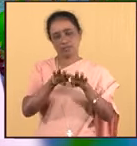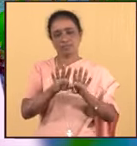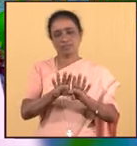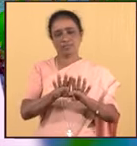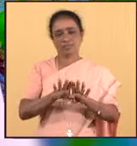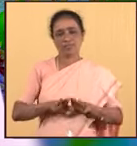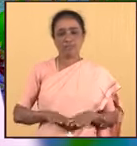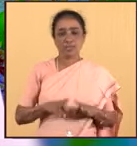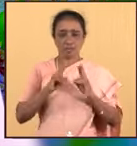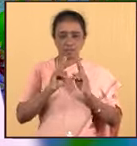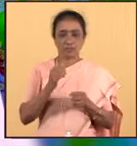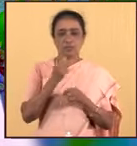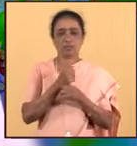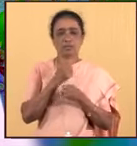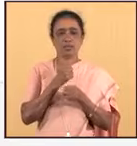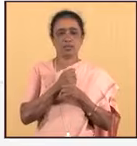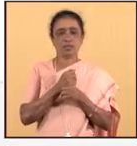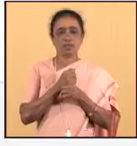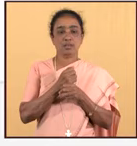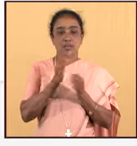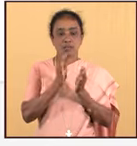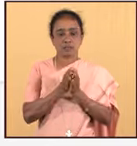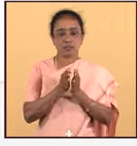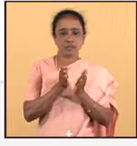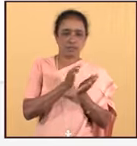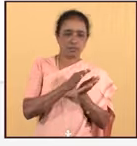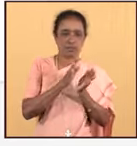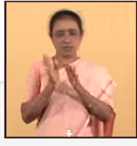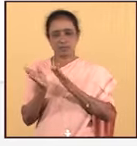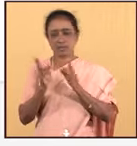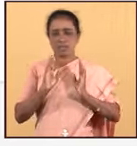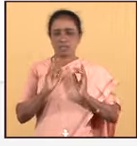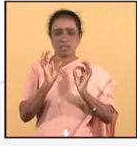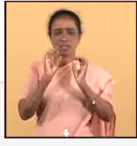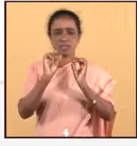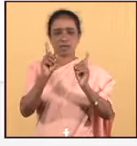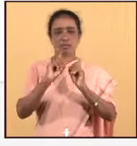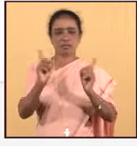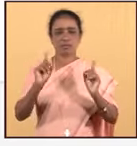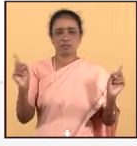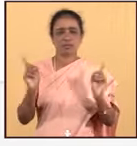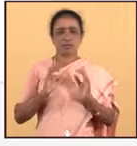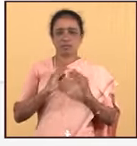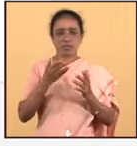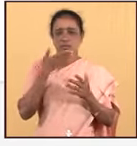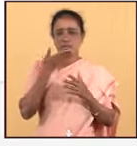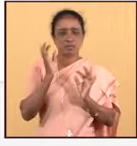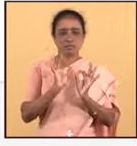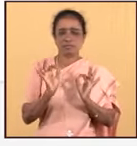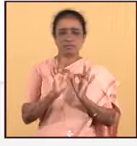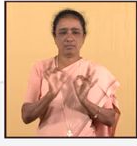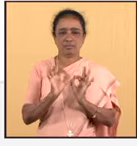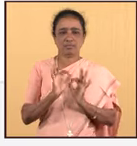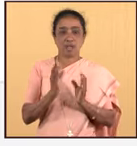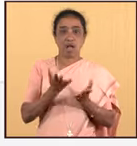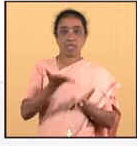ஆளா ஈக்குவலா ட்ரீட் பண்ணுதாங்க. அதோடு மட்டும் இல்லாமல் இந்த அரசாங்கம் சமய சார்பற்ற எவருக்கும் தனிப்பட்ட முறையில் சலுகை அளிப்பதில்லை.